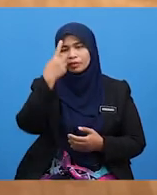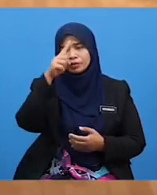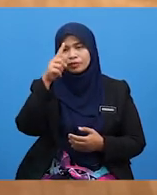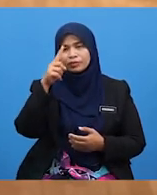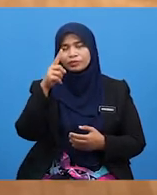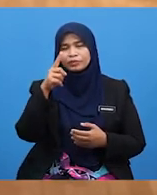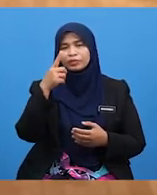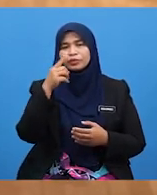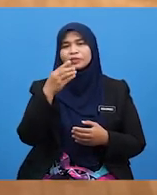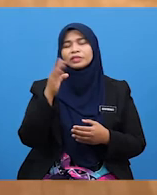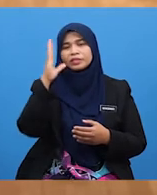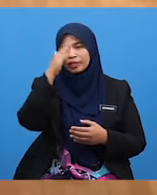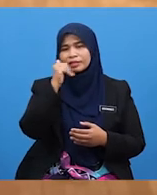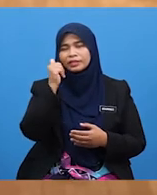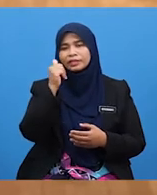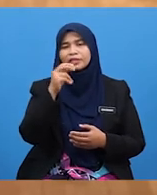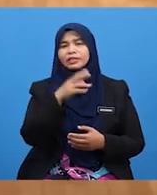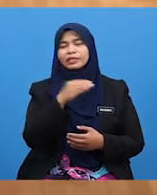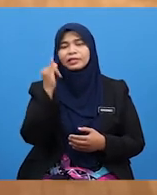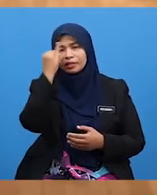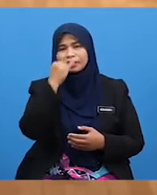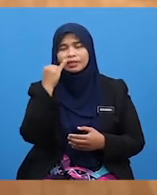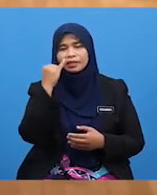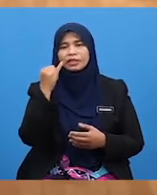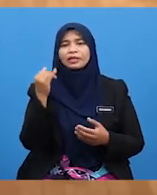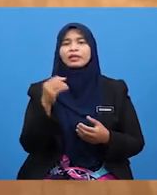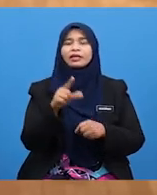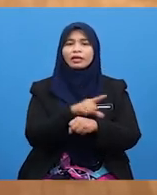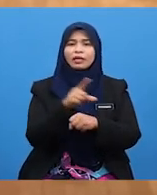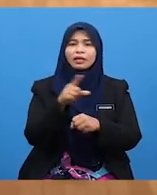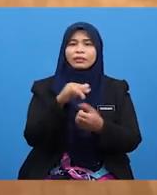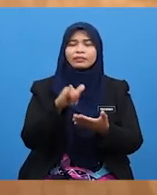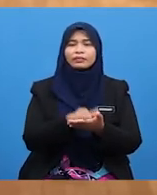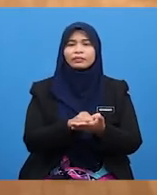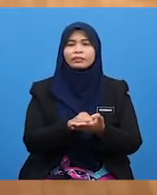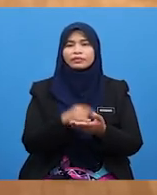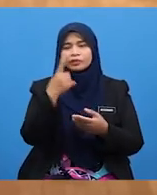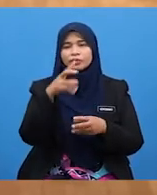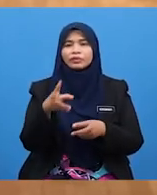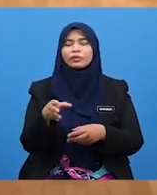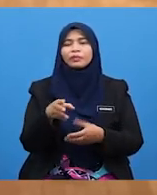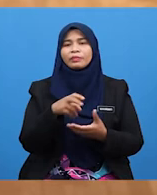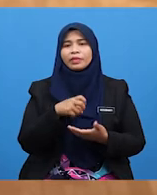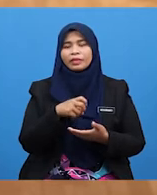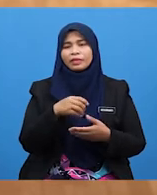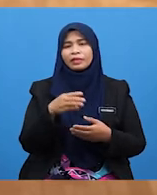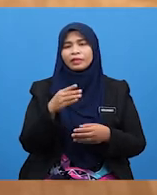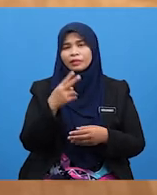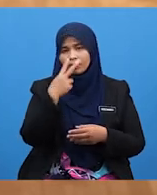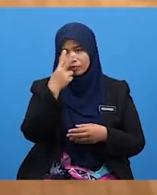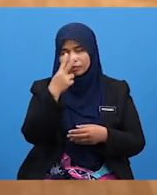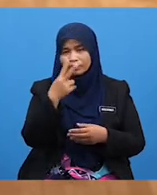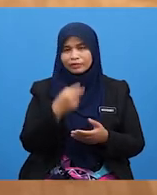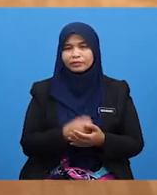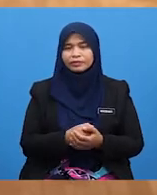orang kata, mencantikkan lagi, mengindahkan lagi, lebih menarik penonton untuk mendengar lagu-lagu Melayu asli. Jadi ini adalah